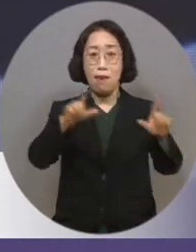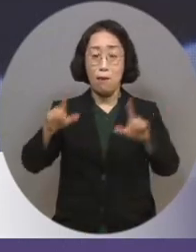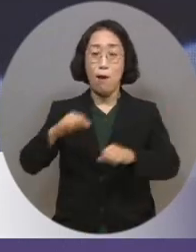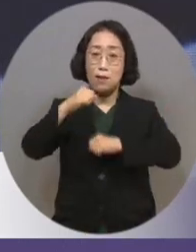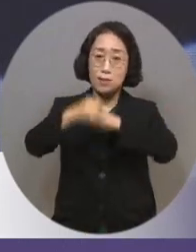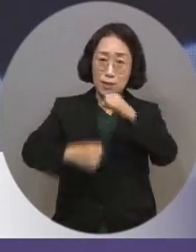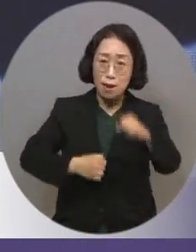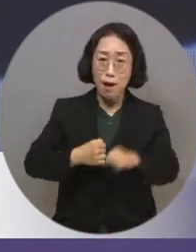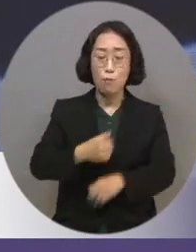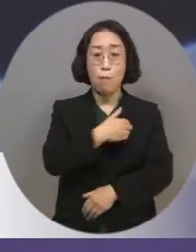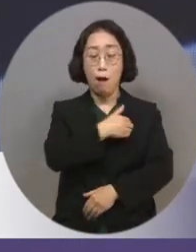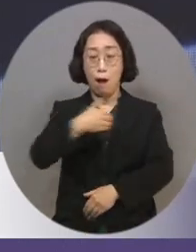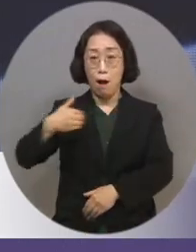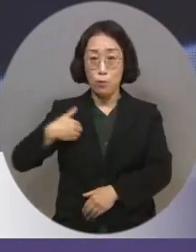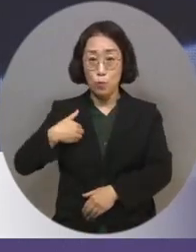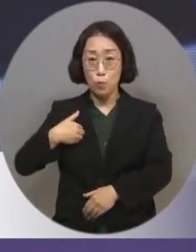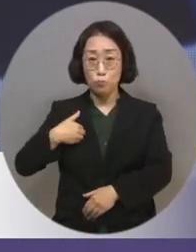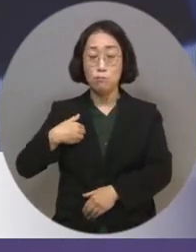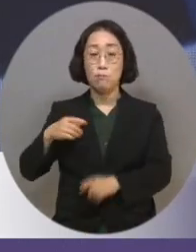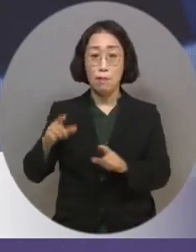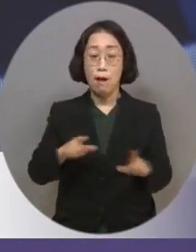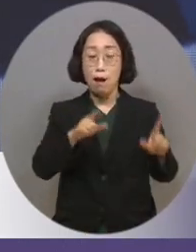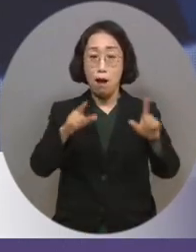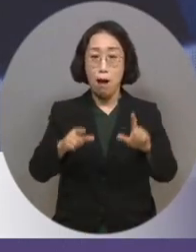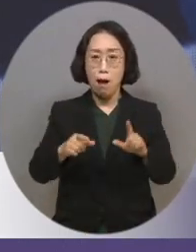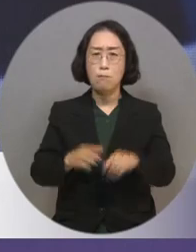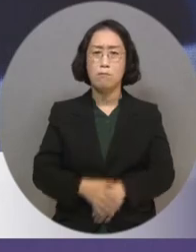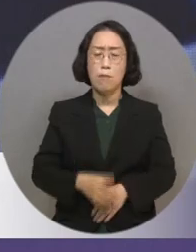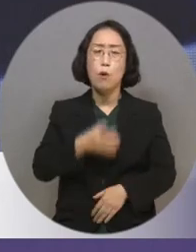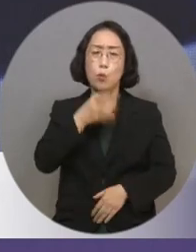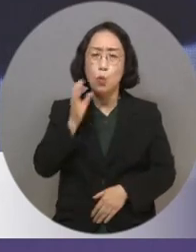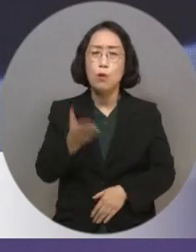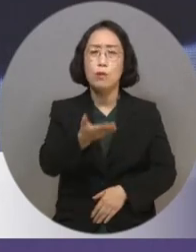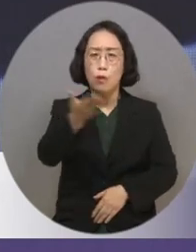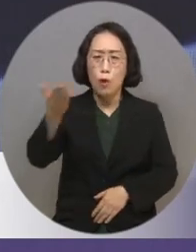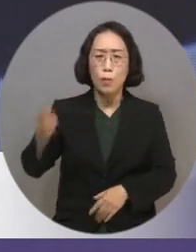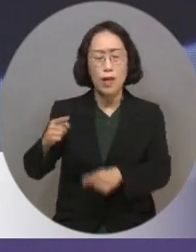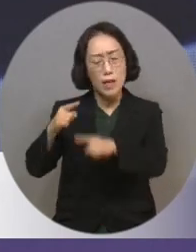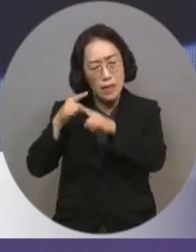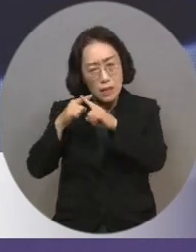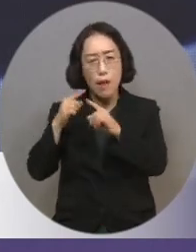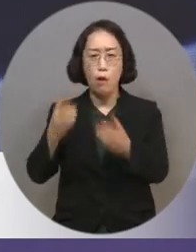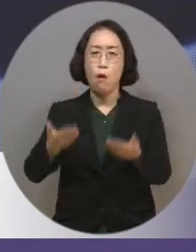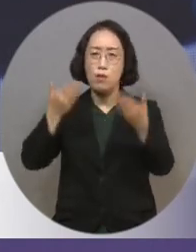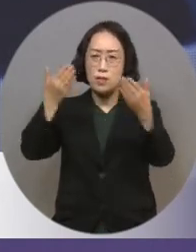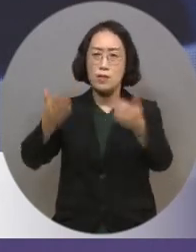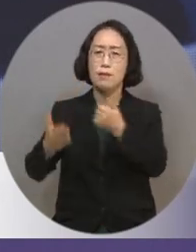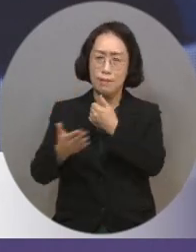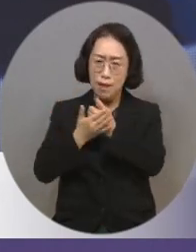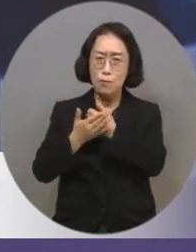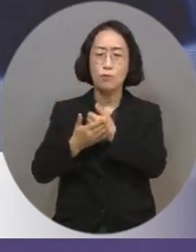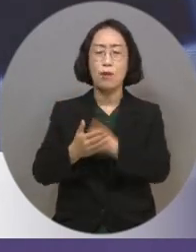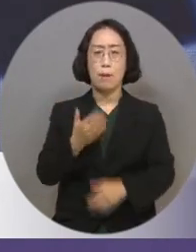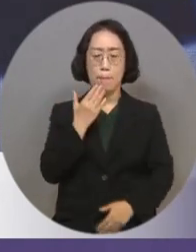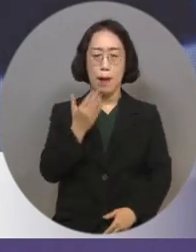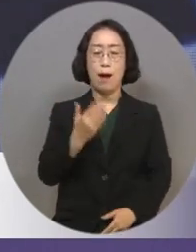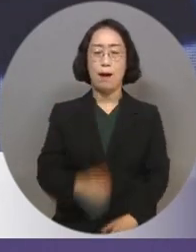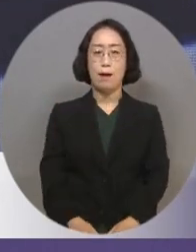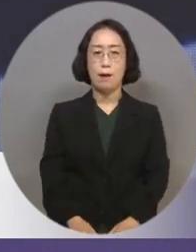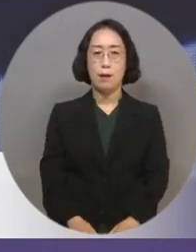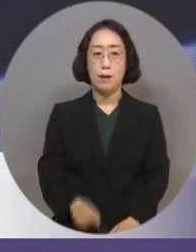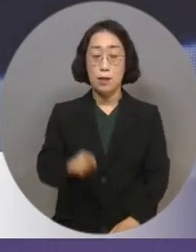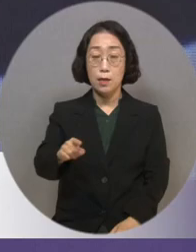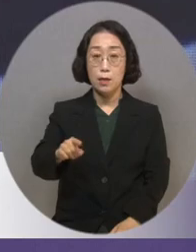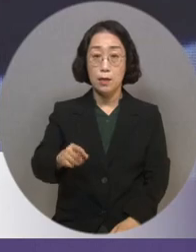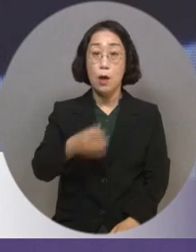자유롭고 풍요로운 삶은 어르신들의 희생과 헌신이 있었기에 가능했습니다. 이러한